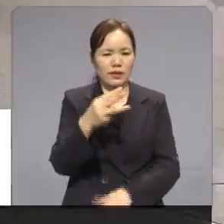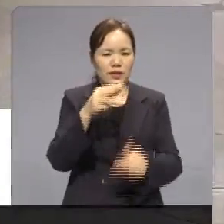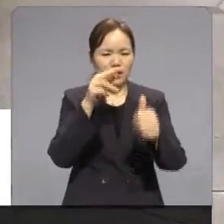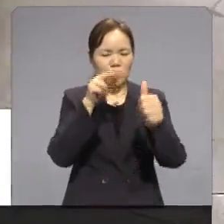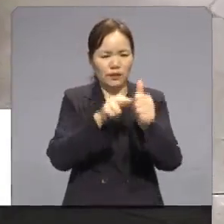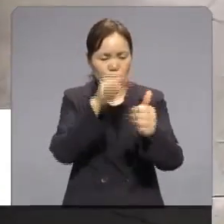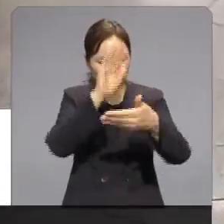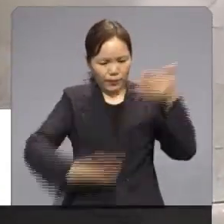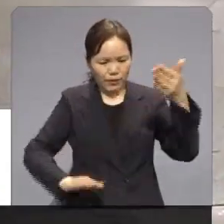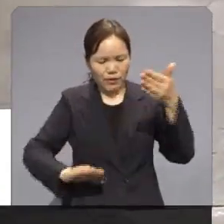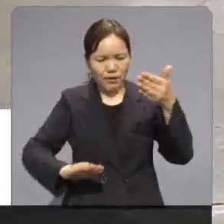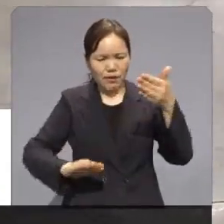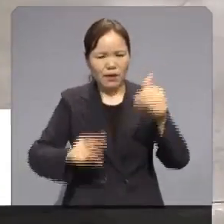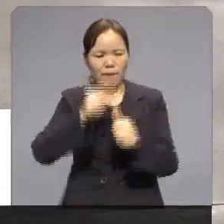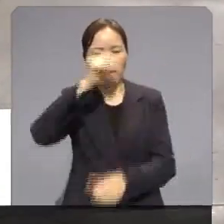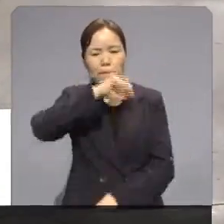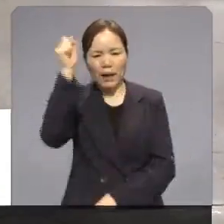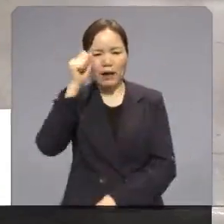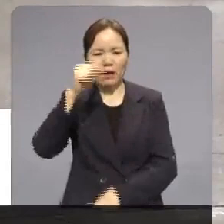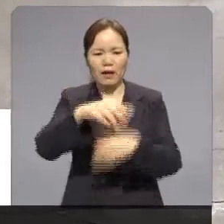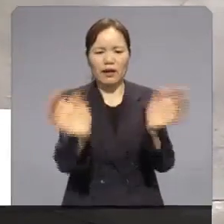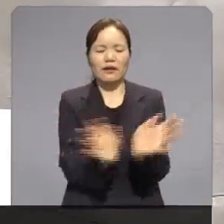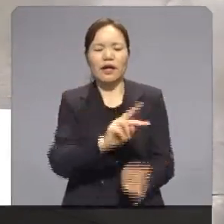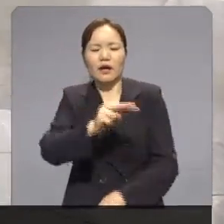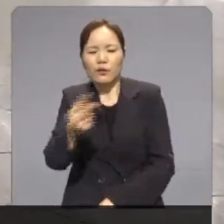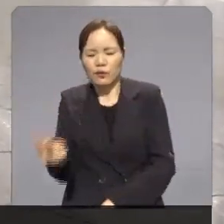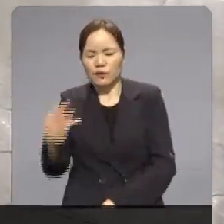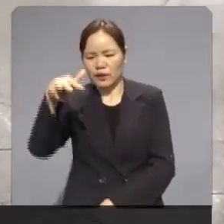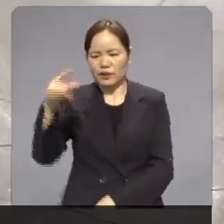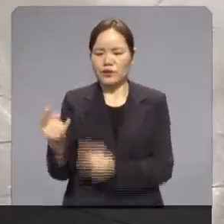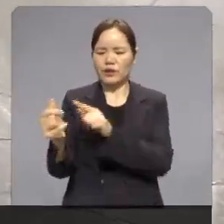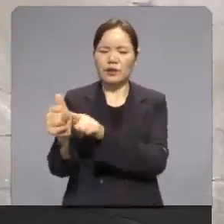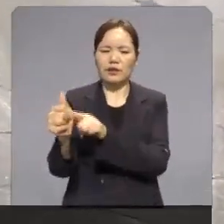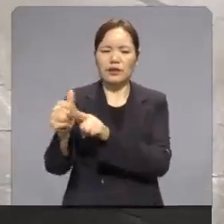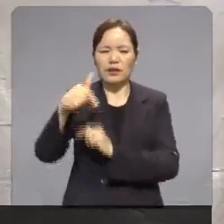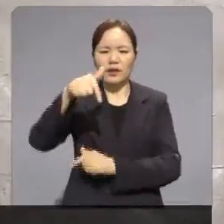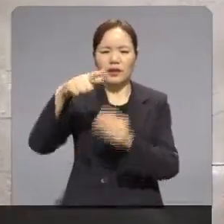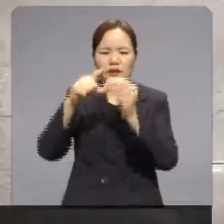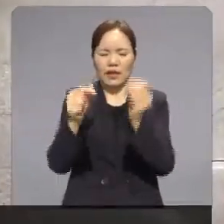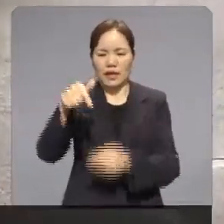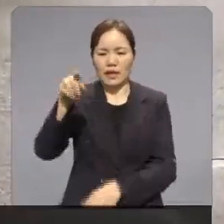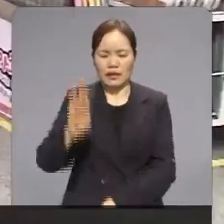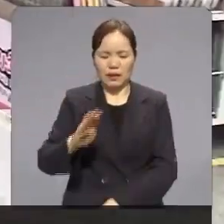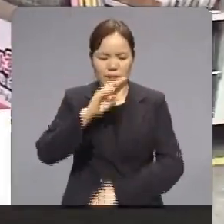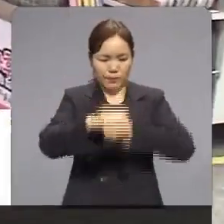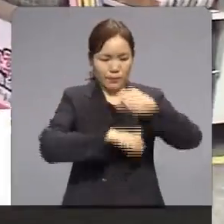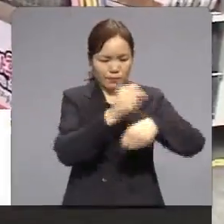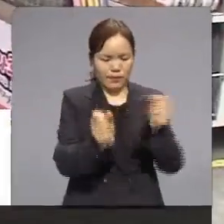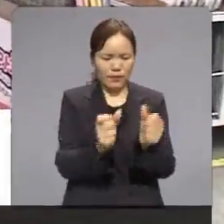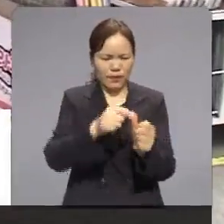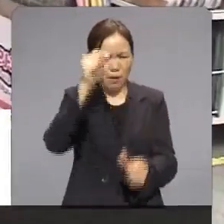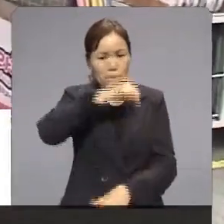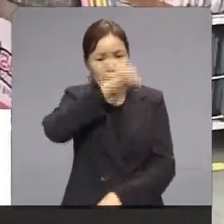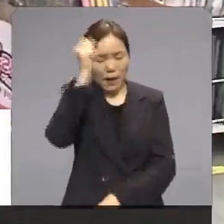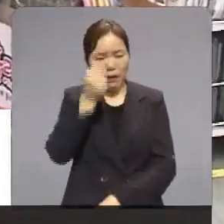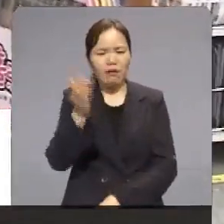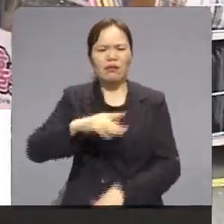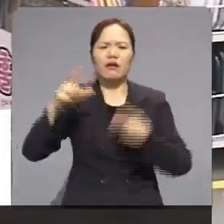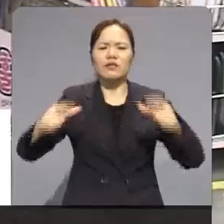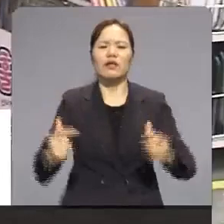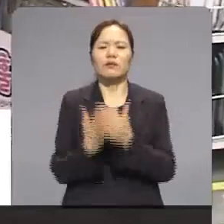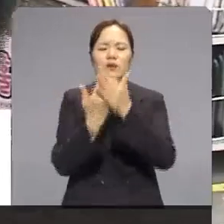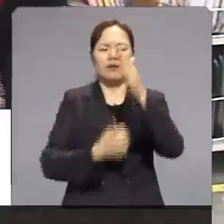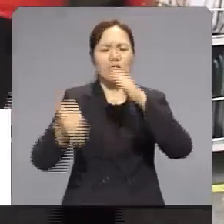당선됐습니다. 당적을 옮긴 최 후보는 계양갑에서 민주당이 계속 당선됐지만 지역 발전 성과가